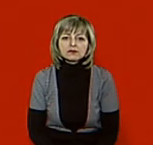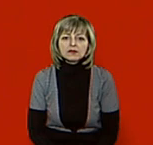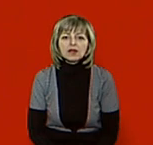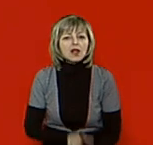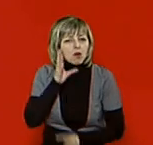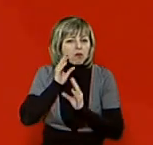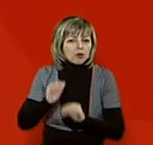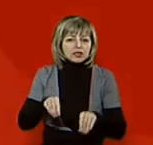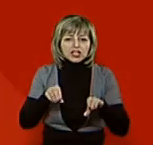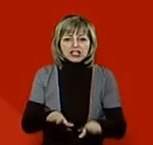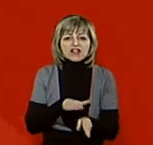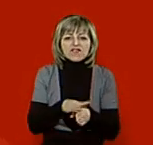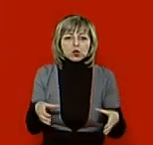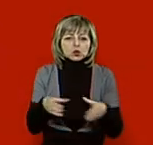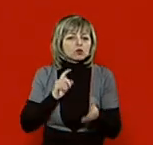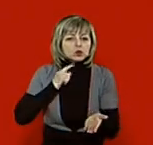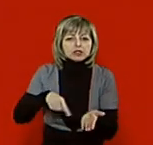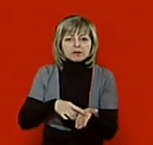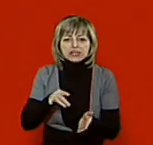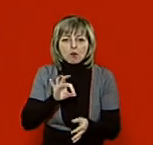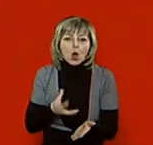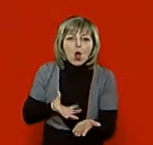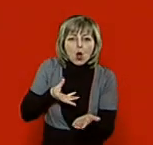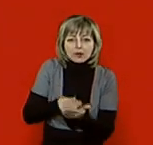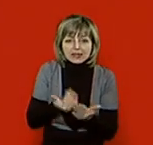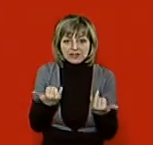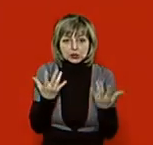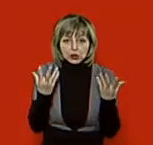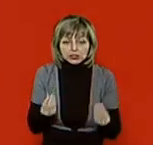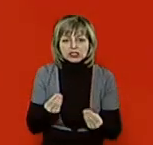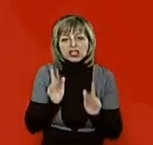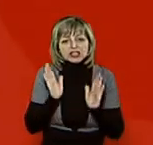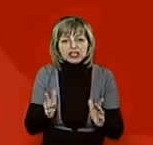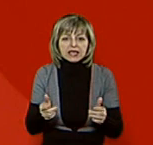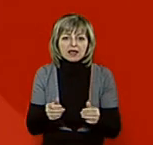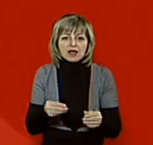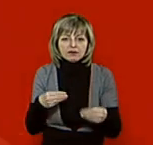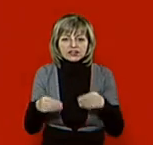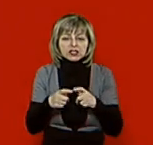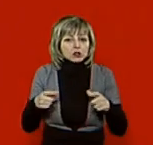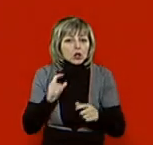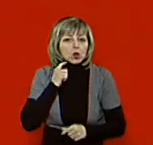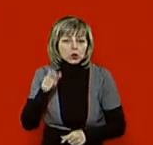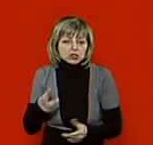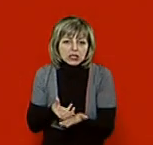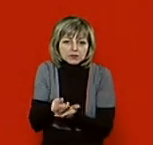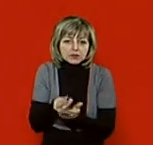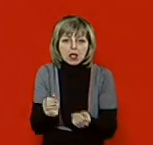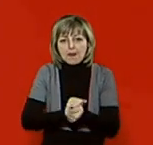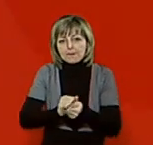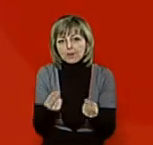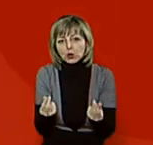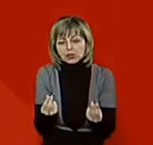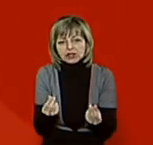Попри рішення виконкому Луцької міської ради про оплату відсьогодні винятково електронним квитком, лучани розраховуються